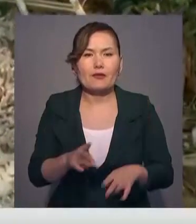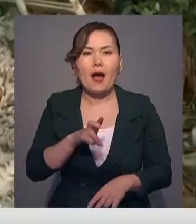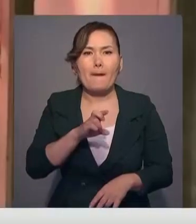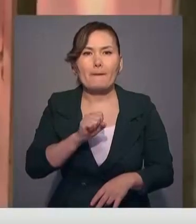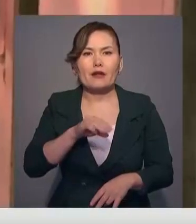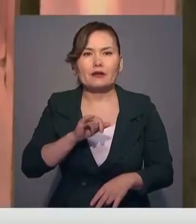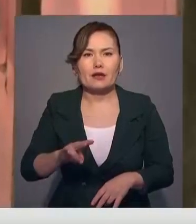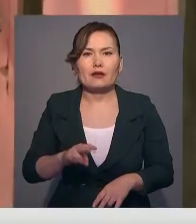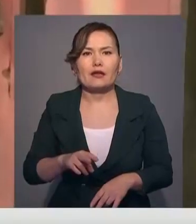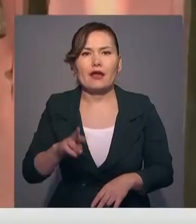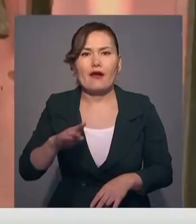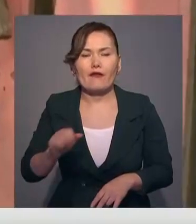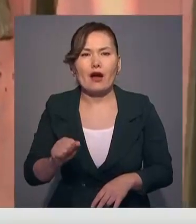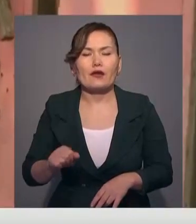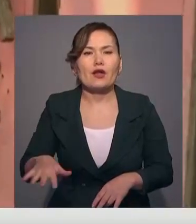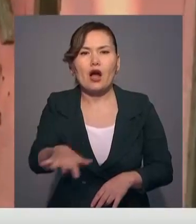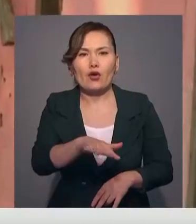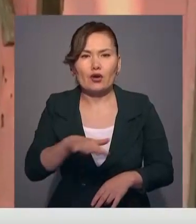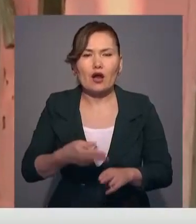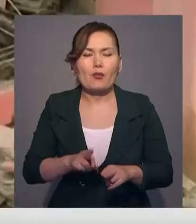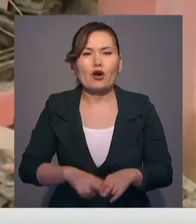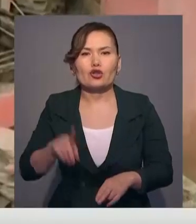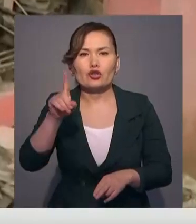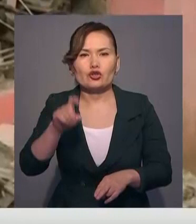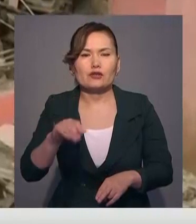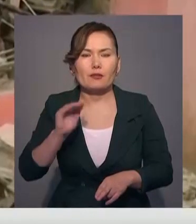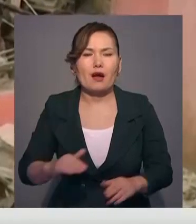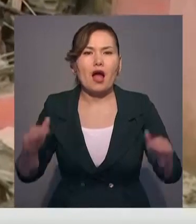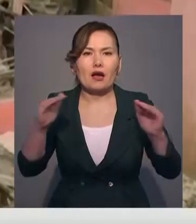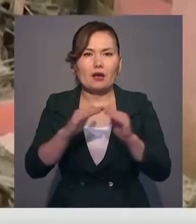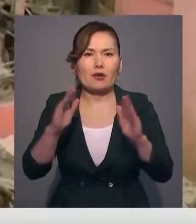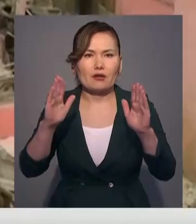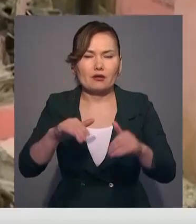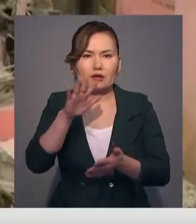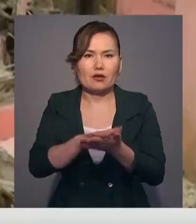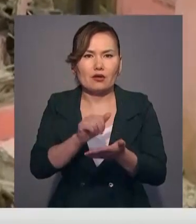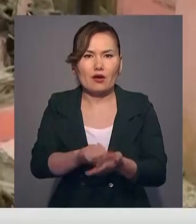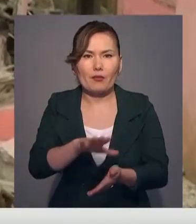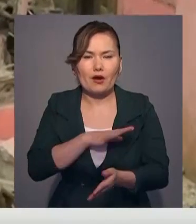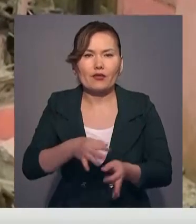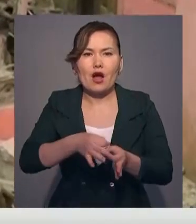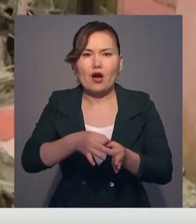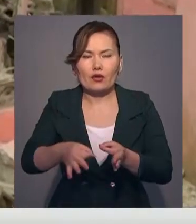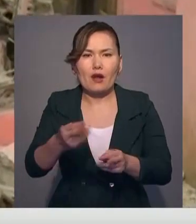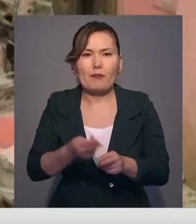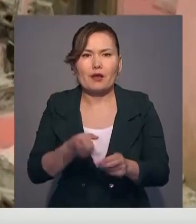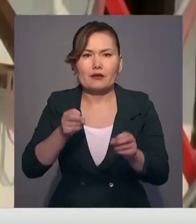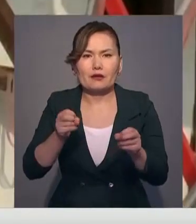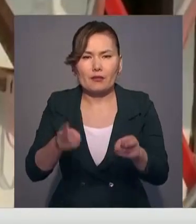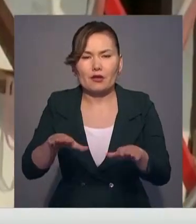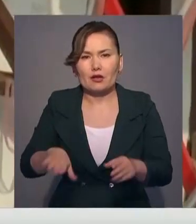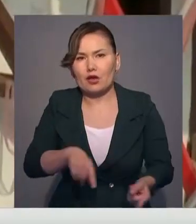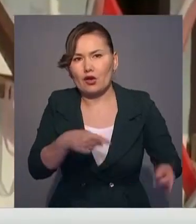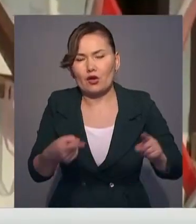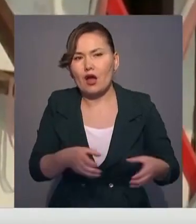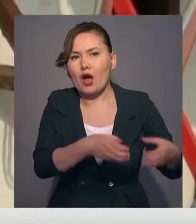мен Бат-Ява провинцияларында 100-ден аса ғимарат қирады. Осыған байланысты мыңдаған тұрғын Лампунг аймағына көшірілді. Айта кетейік,